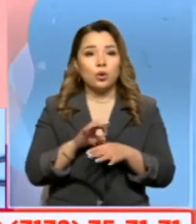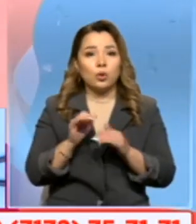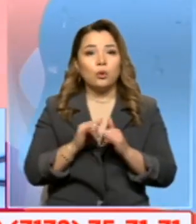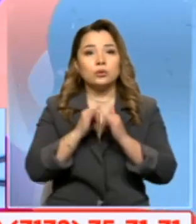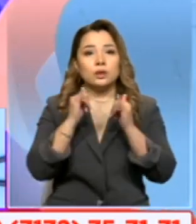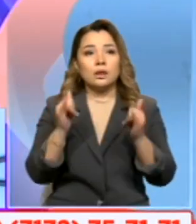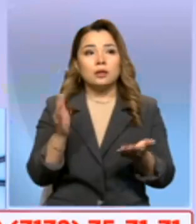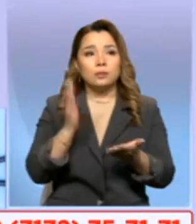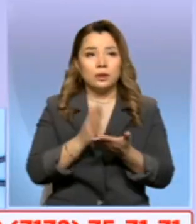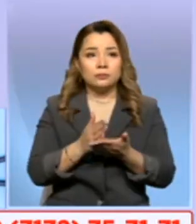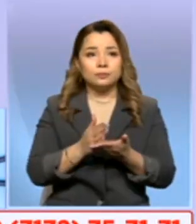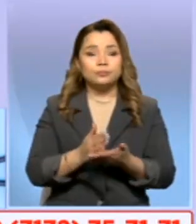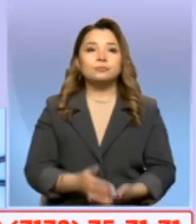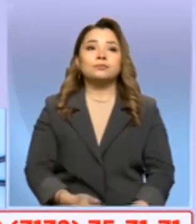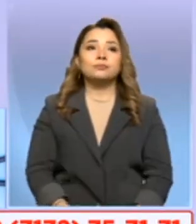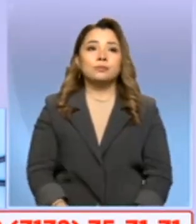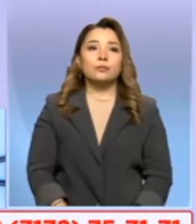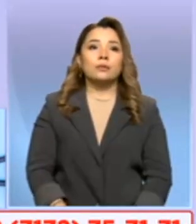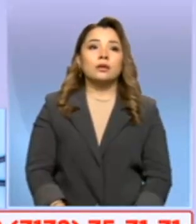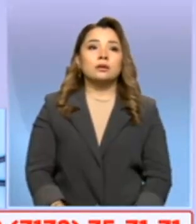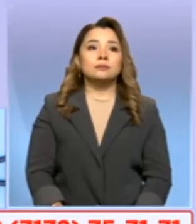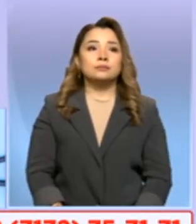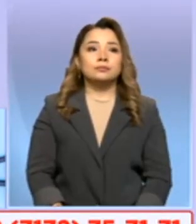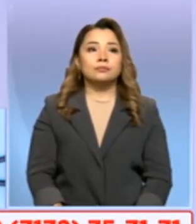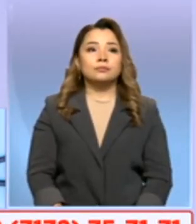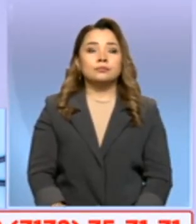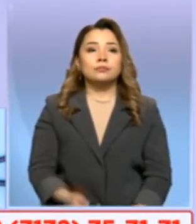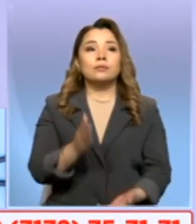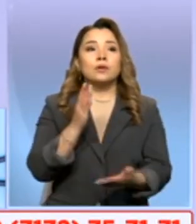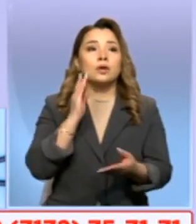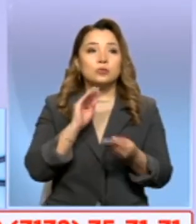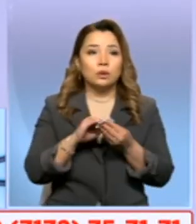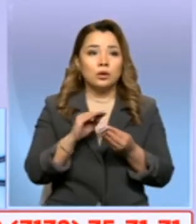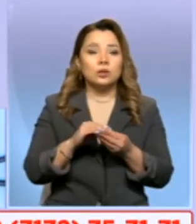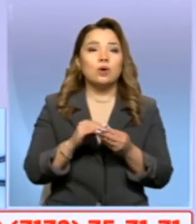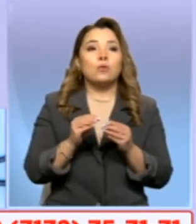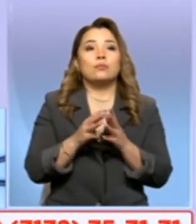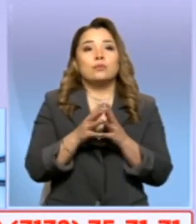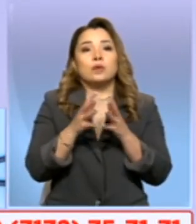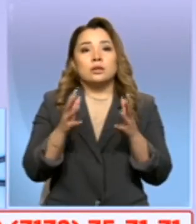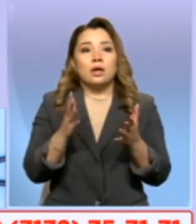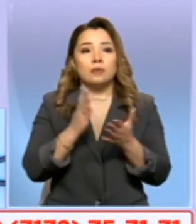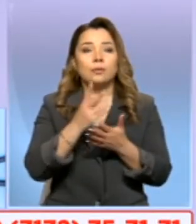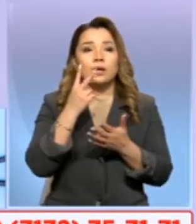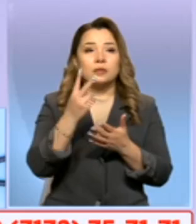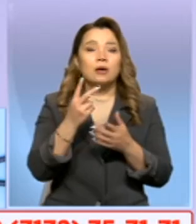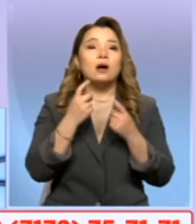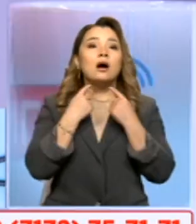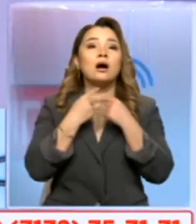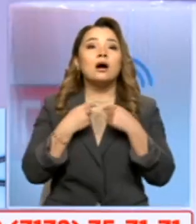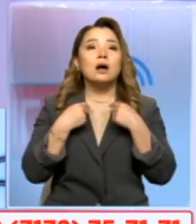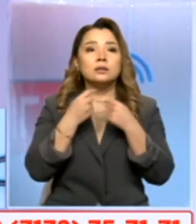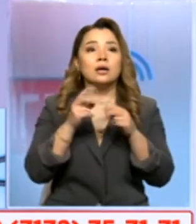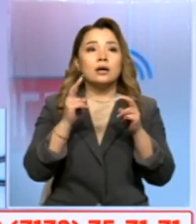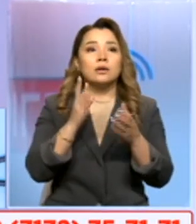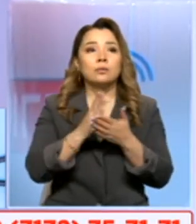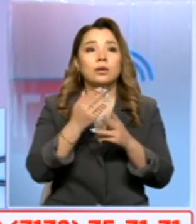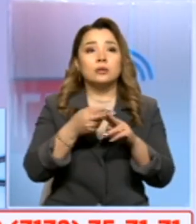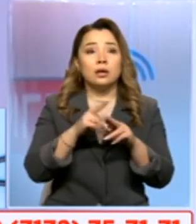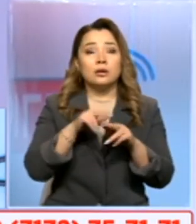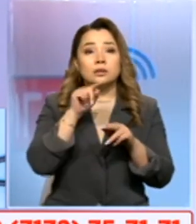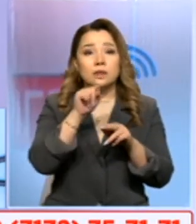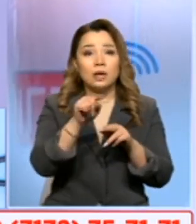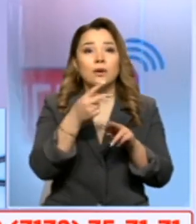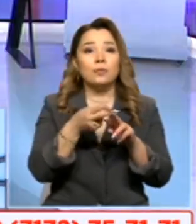көтеріп аласыздар. Арай ханымның алдында мінекей қалыпты және сініп жатқан екі қалқанша безінің. Міне